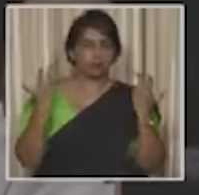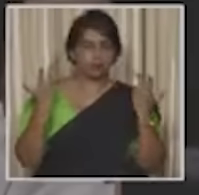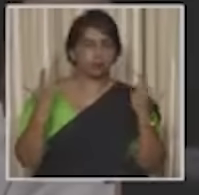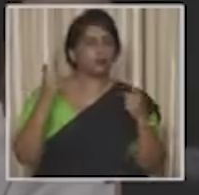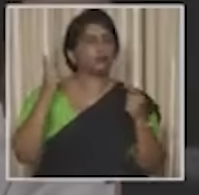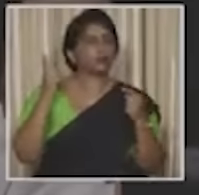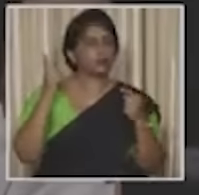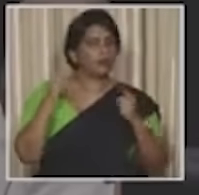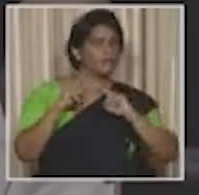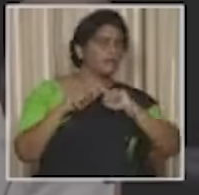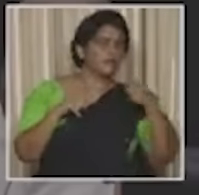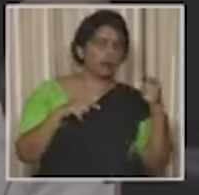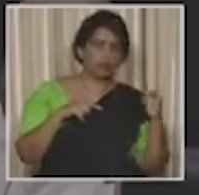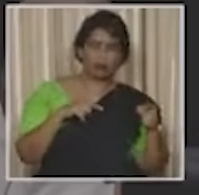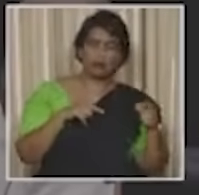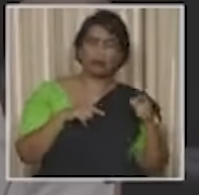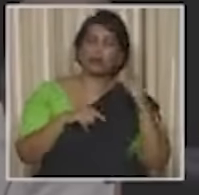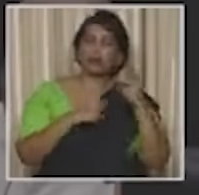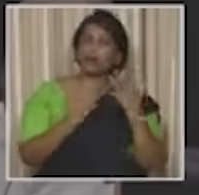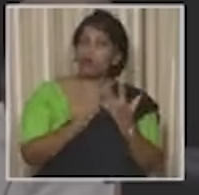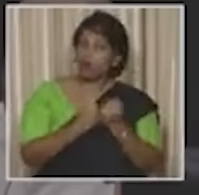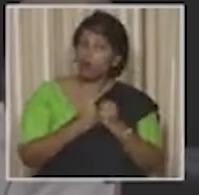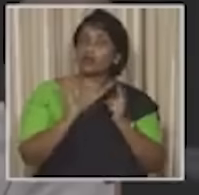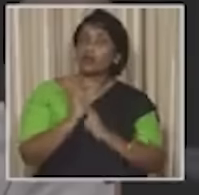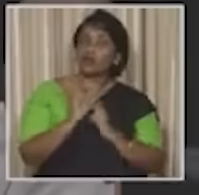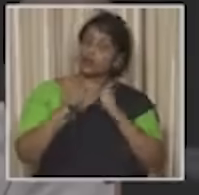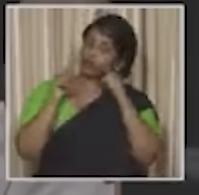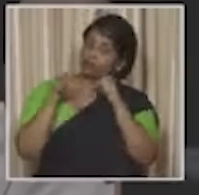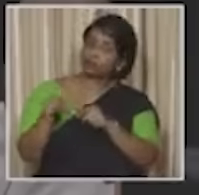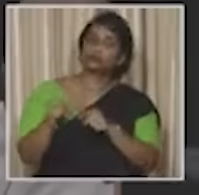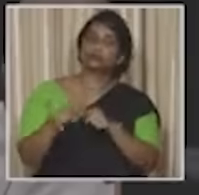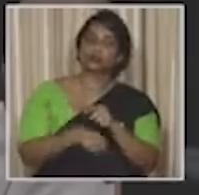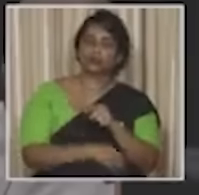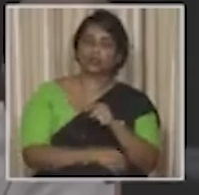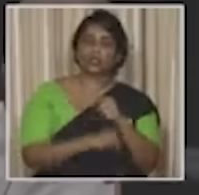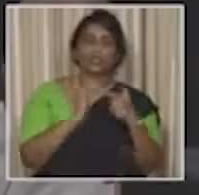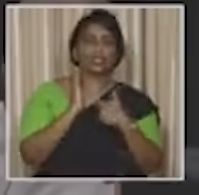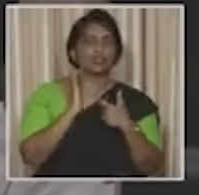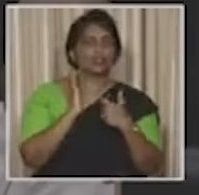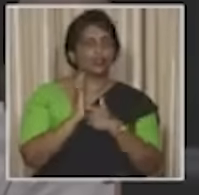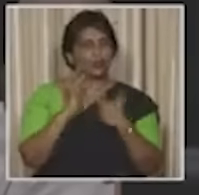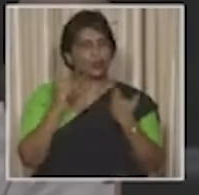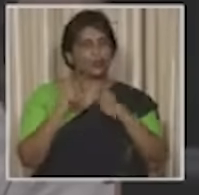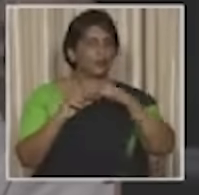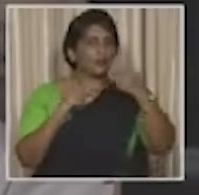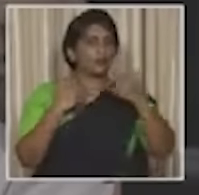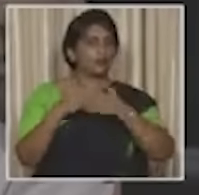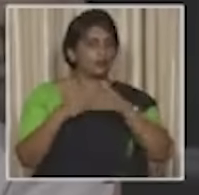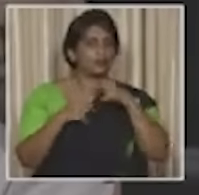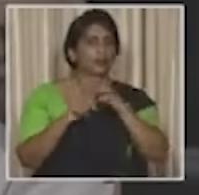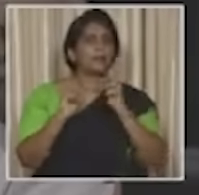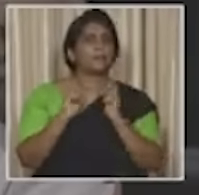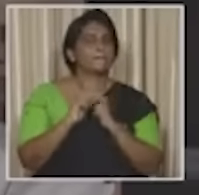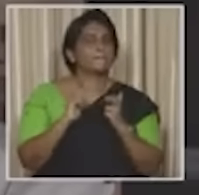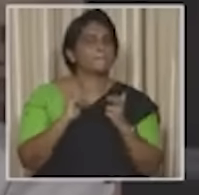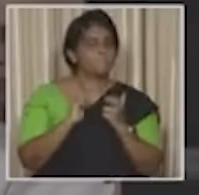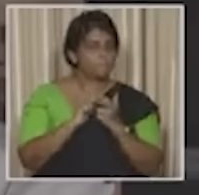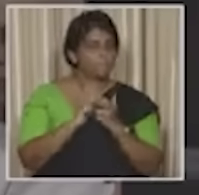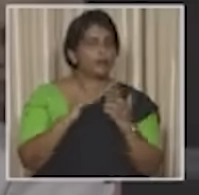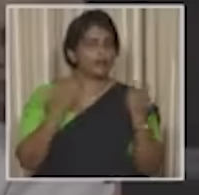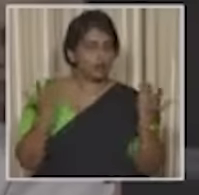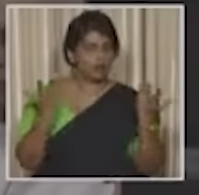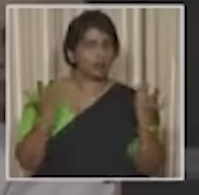thibune vena tanaka e thiyata ona ume norichchiyela hadanna tirukuna hamale naththam vena tanaka haduwanna oy prashna